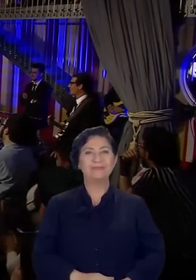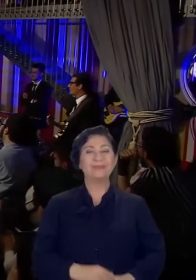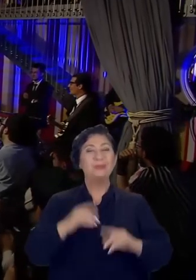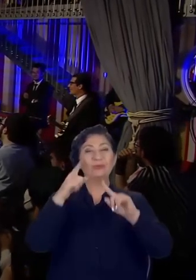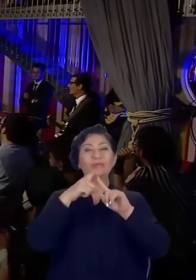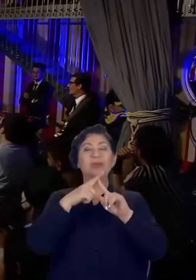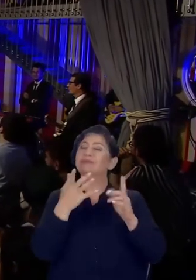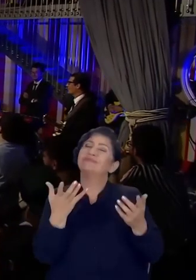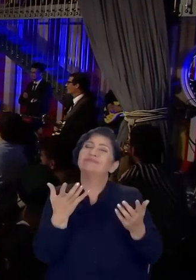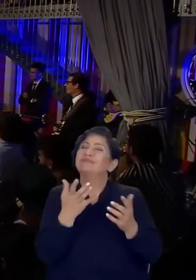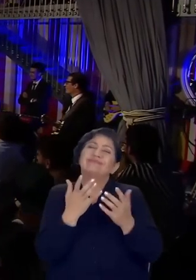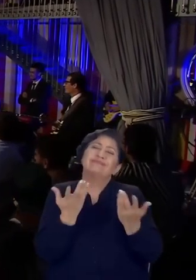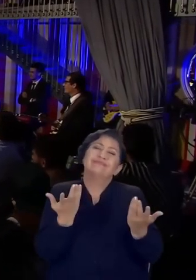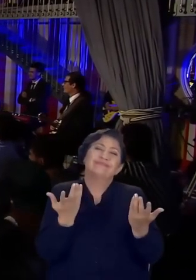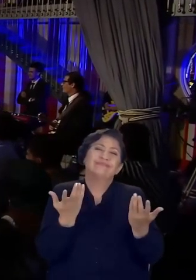Tuncer tamamen